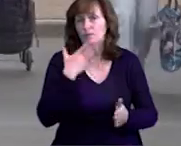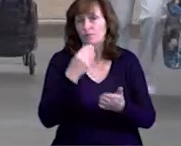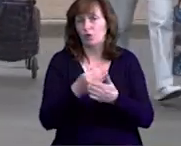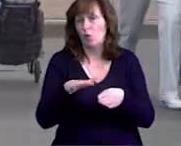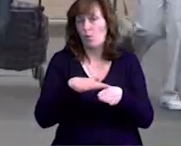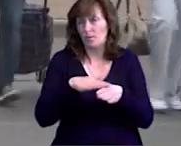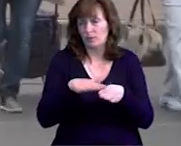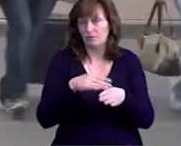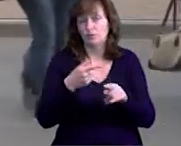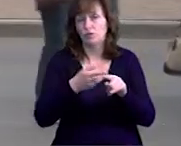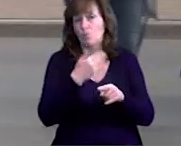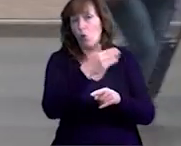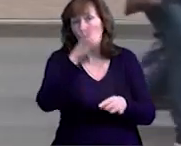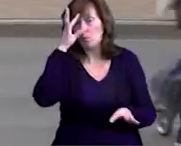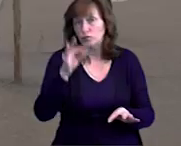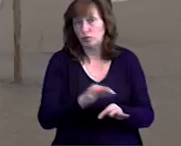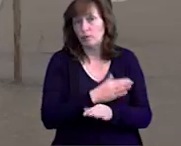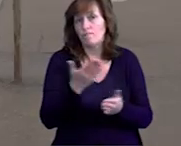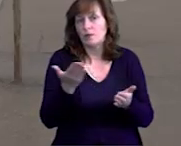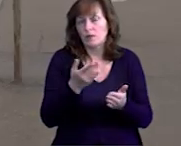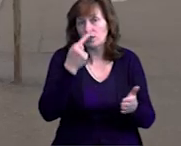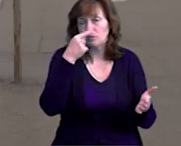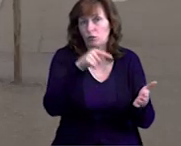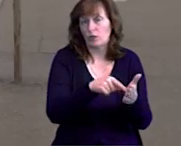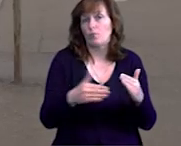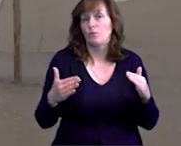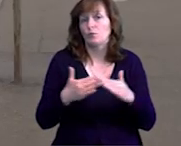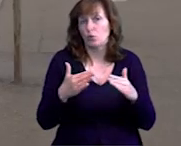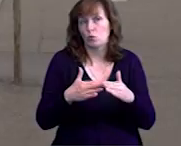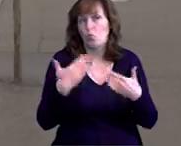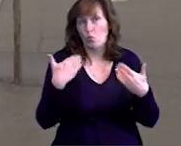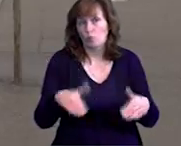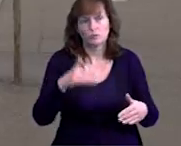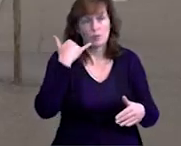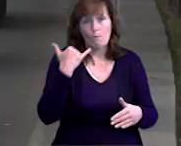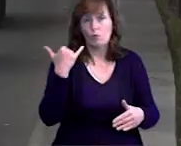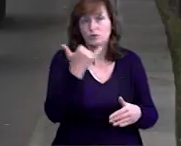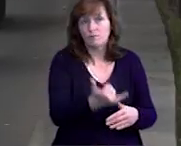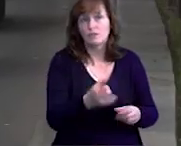прізвища. Сказала Суспільному, що її чоловік якимось чином потрапив додому і вже звідти їй